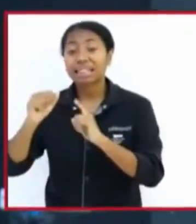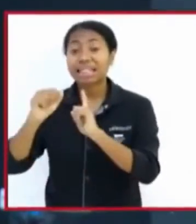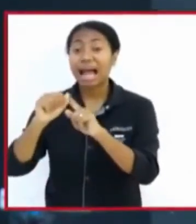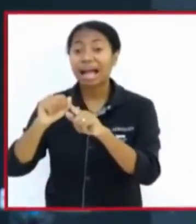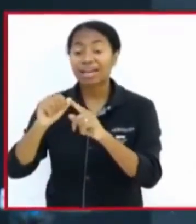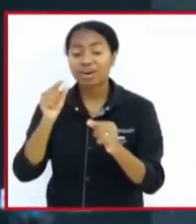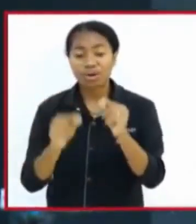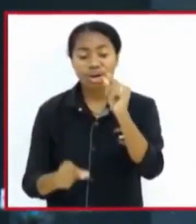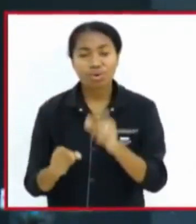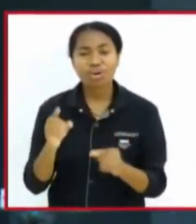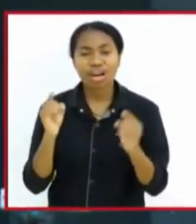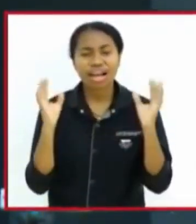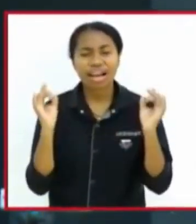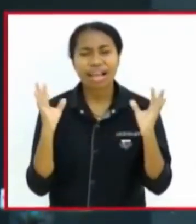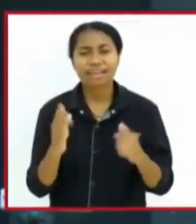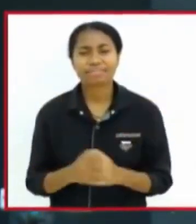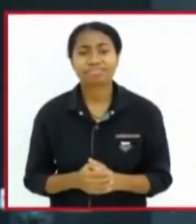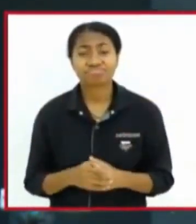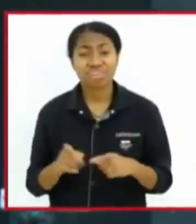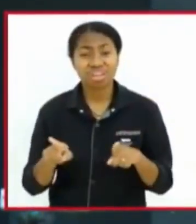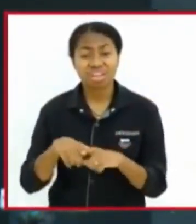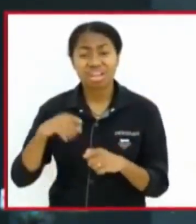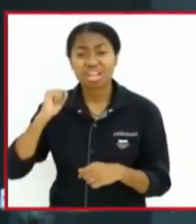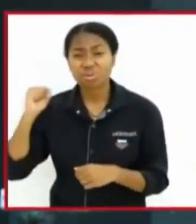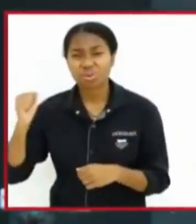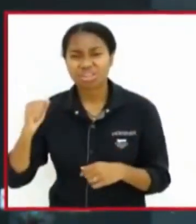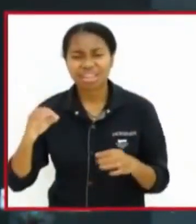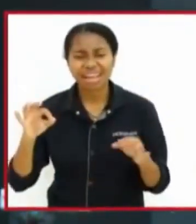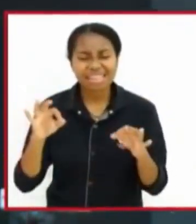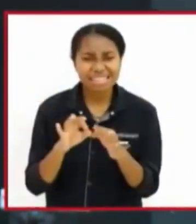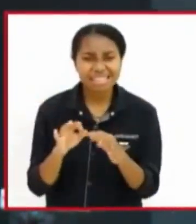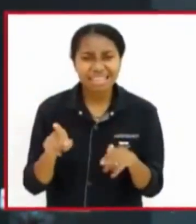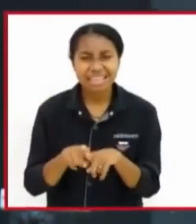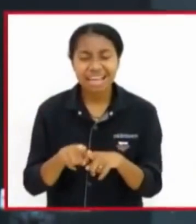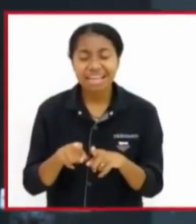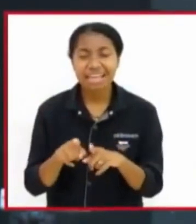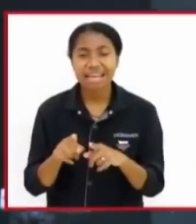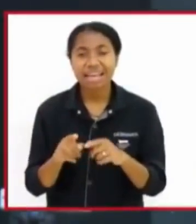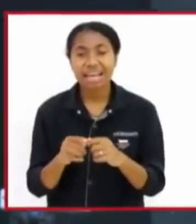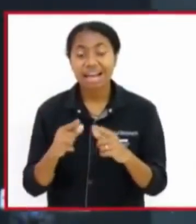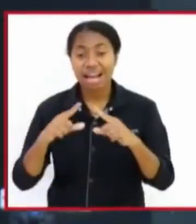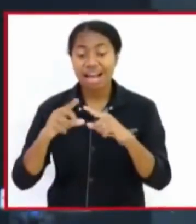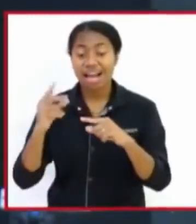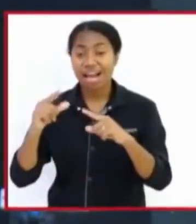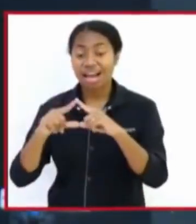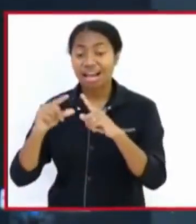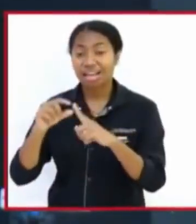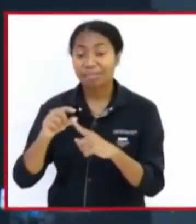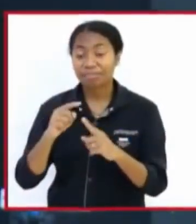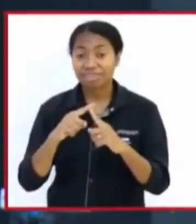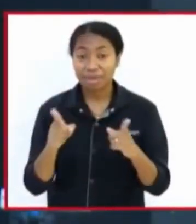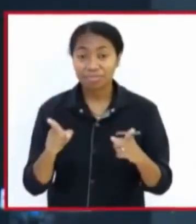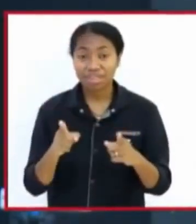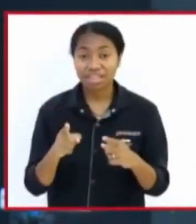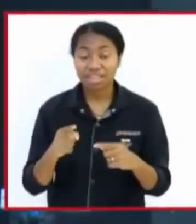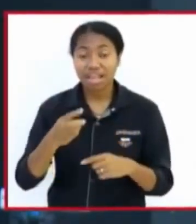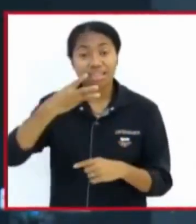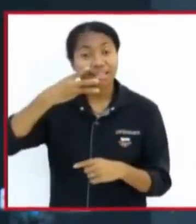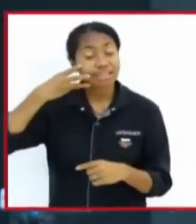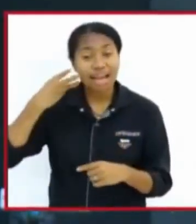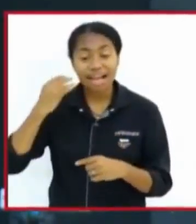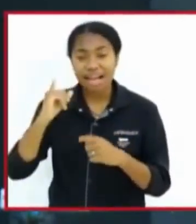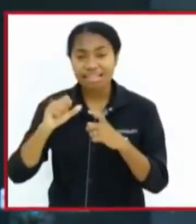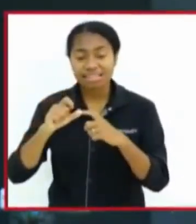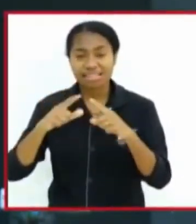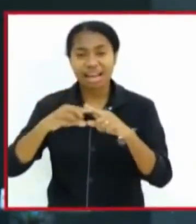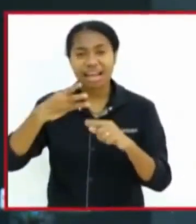biasanya adalah bahwa biarpun dengan kekuatan yang kecil dibandingkan dengan Arab tapi tentara-tentara